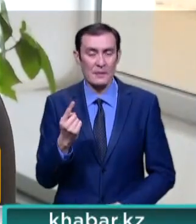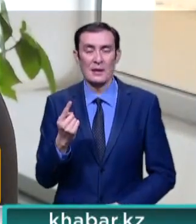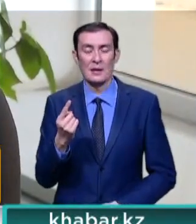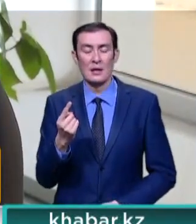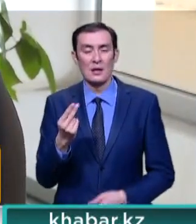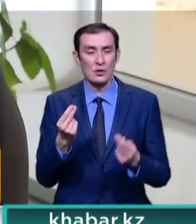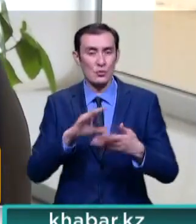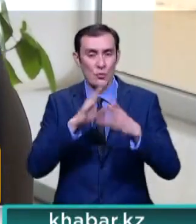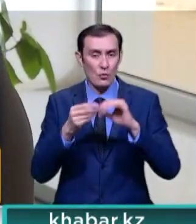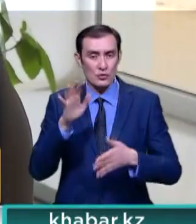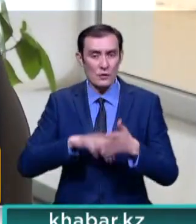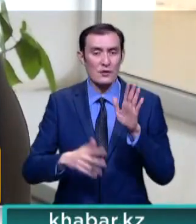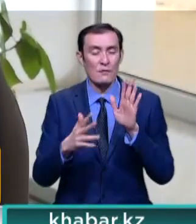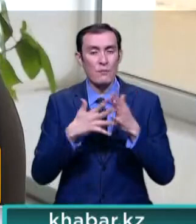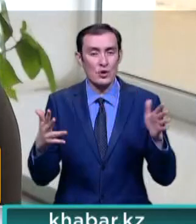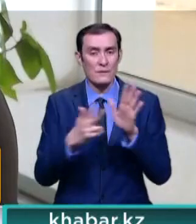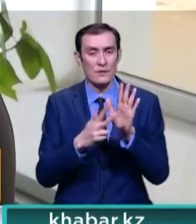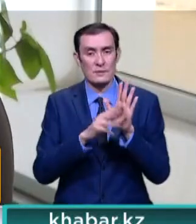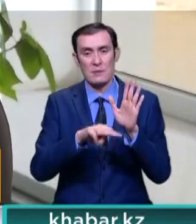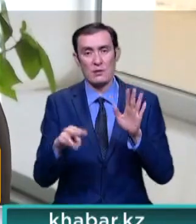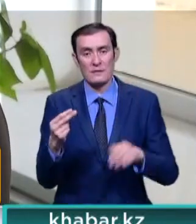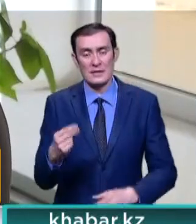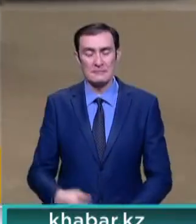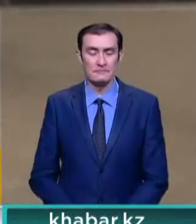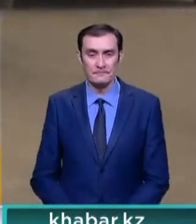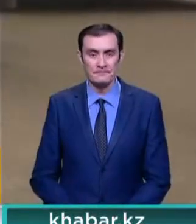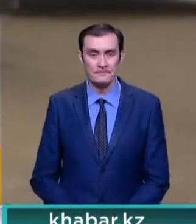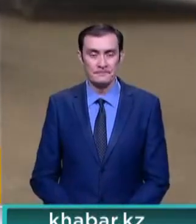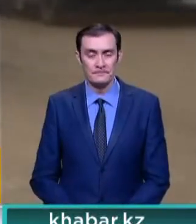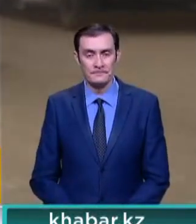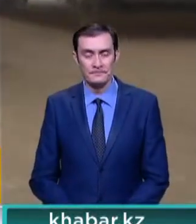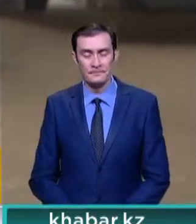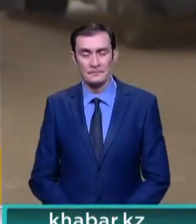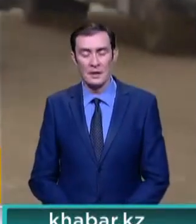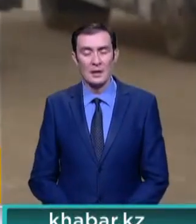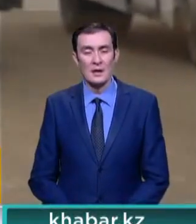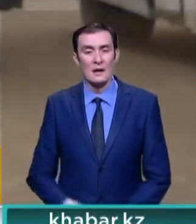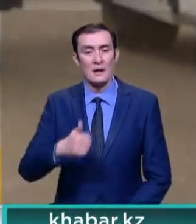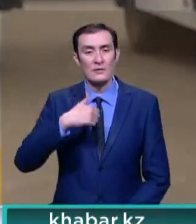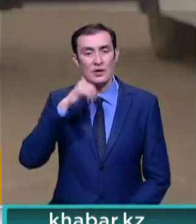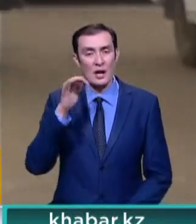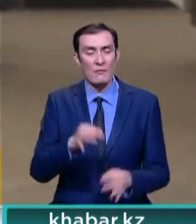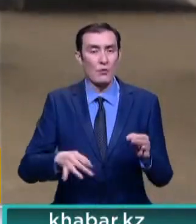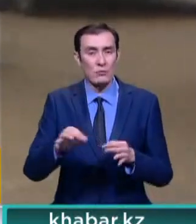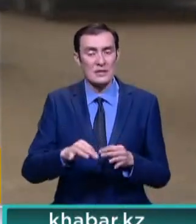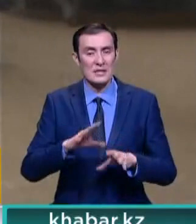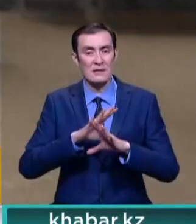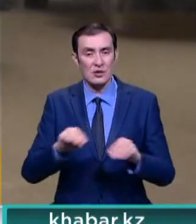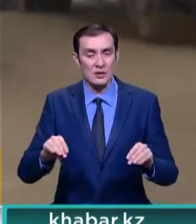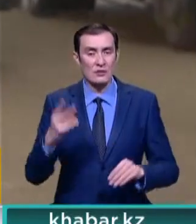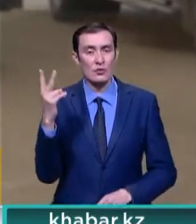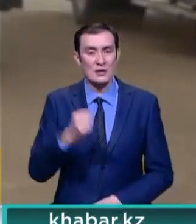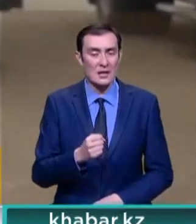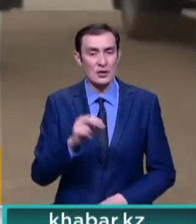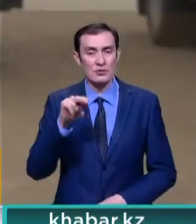На сумму более 8 миллионов тенге. К Кстати, вчера в регионе уже завершился